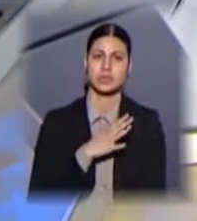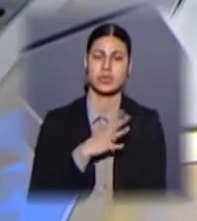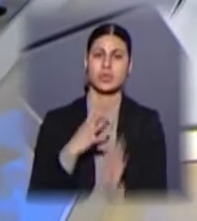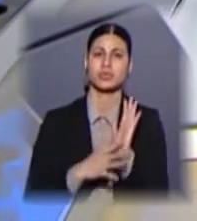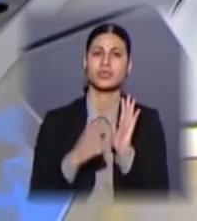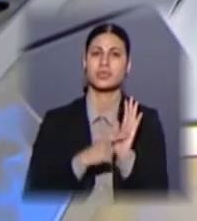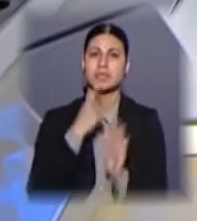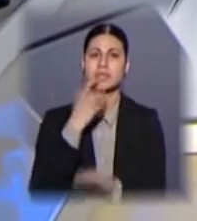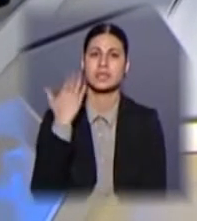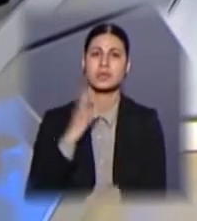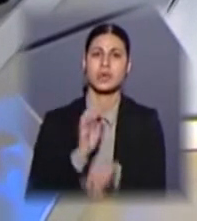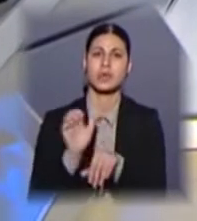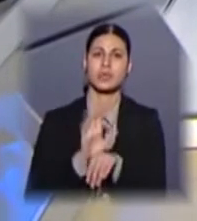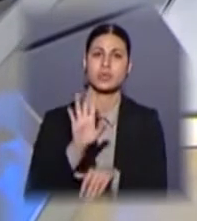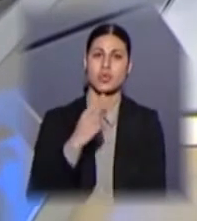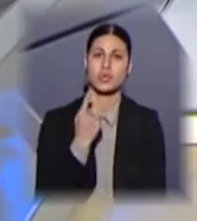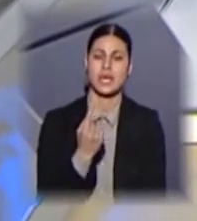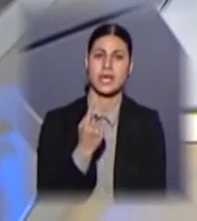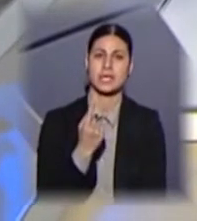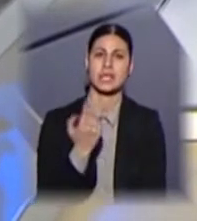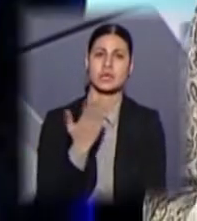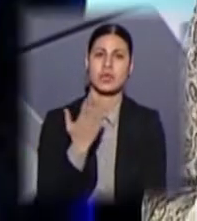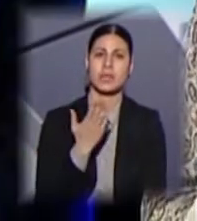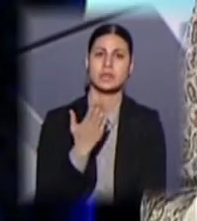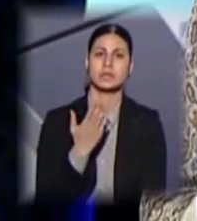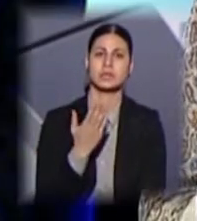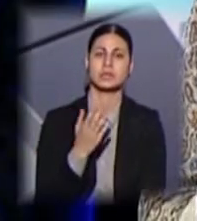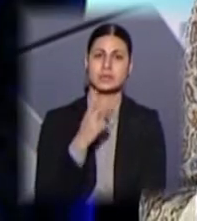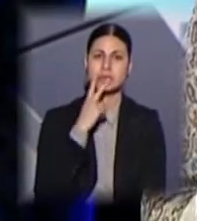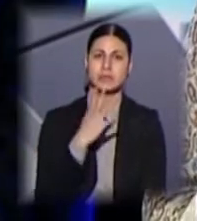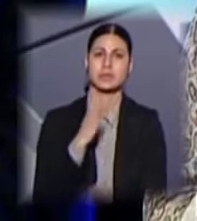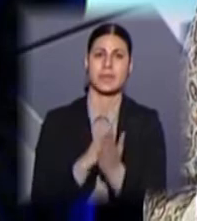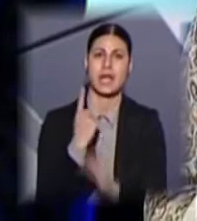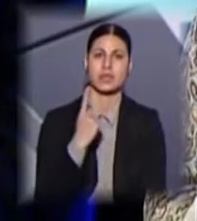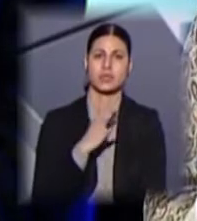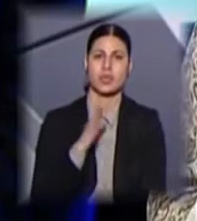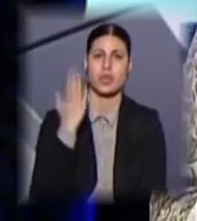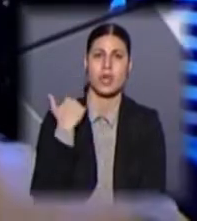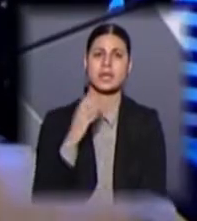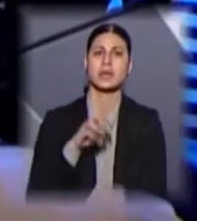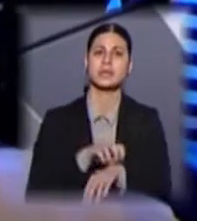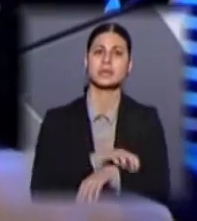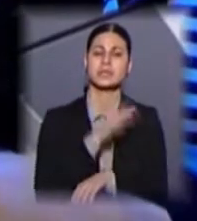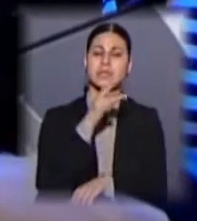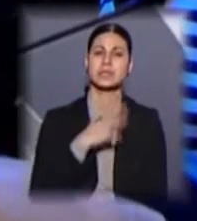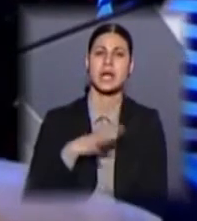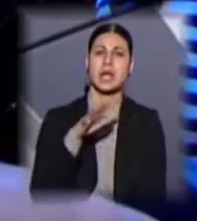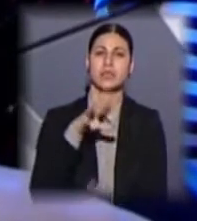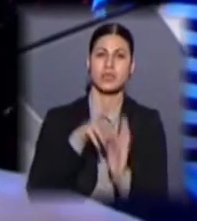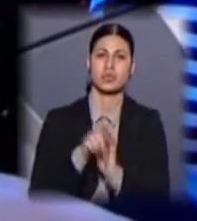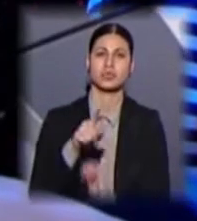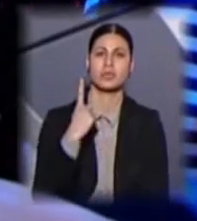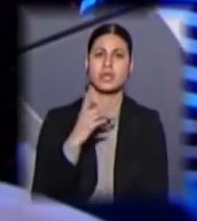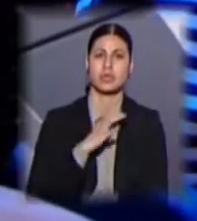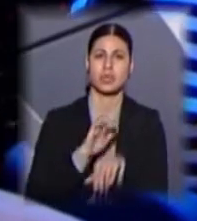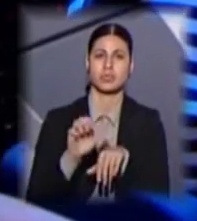იყო მხოლოდ გამომცემლობა ერთი, რომელიც ფაქტიურად ერთადერთი იყო მაშინ საბჭოთა საქართველოში და მხოლოდ ის